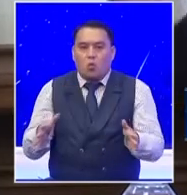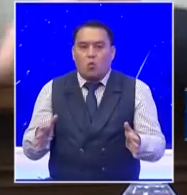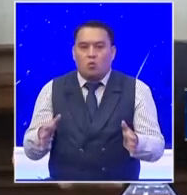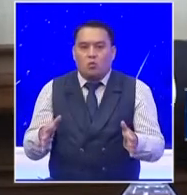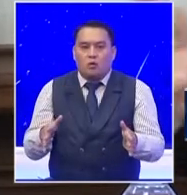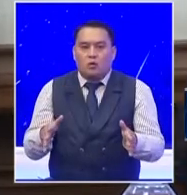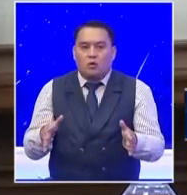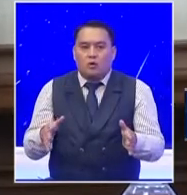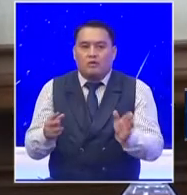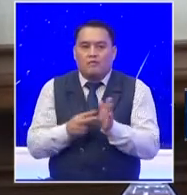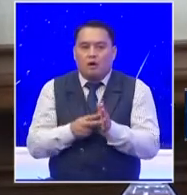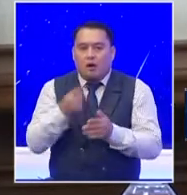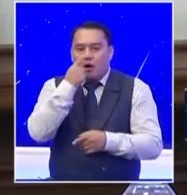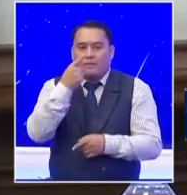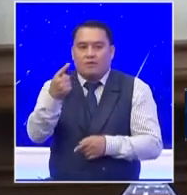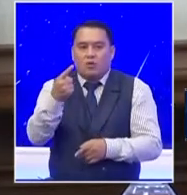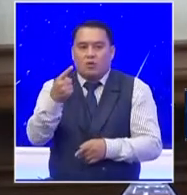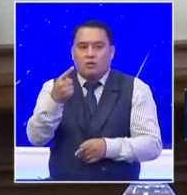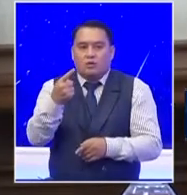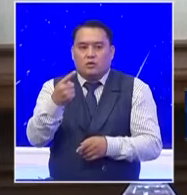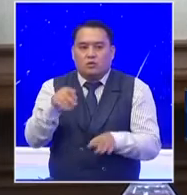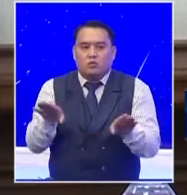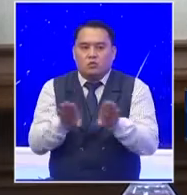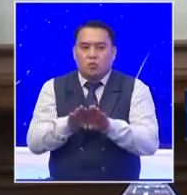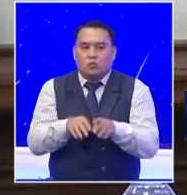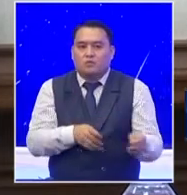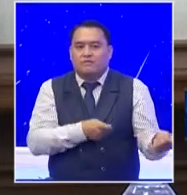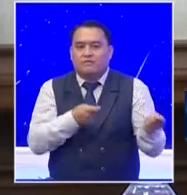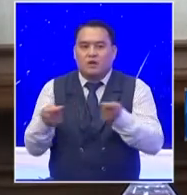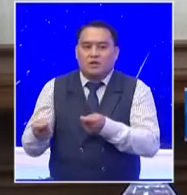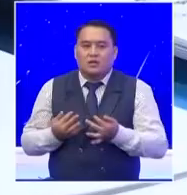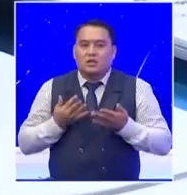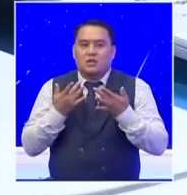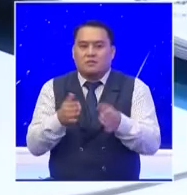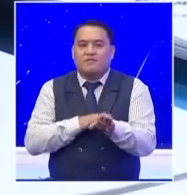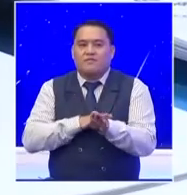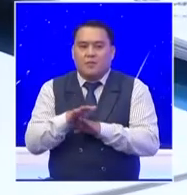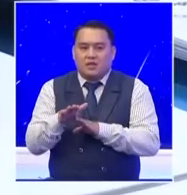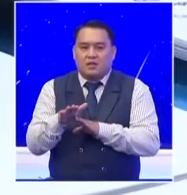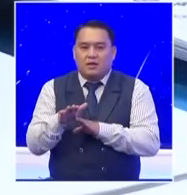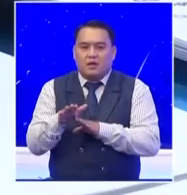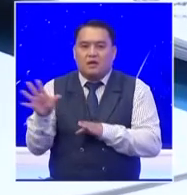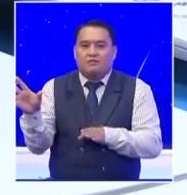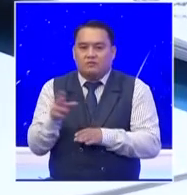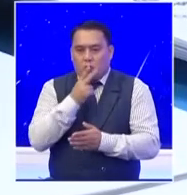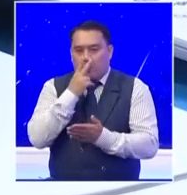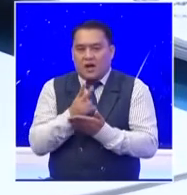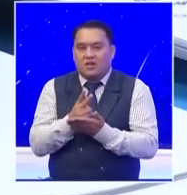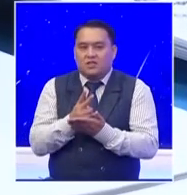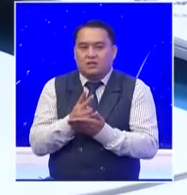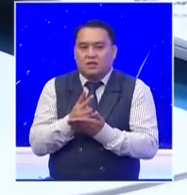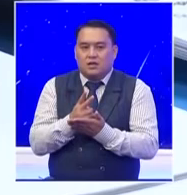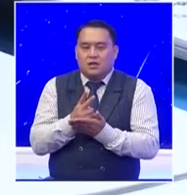далеко, до дачного поселка. Пусть вот этот перевозчик все требования выполнит, да, все это покажет,